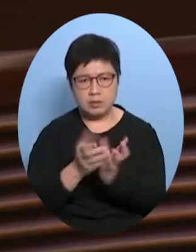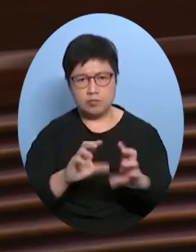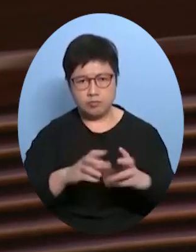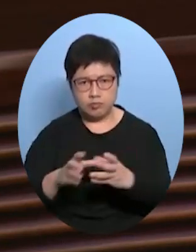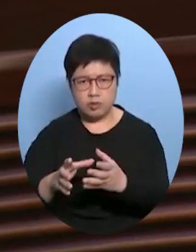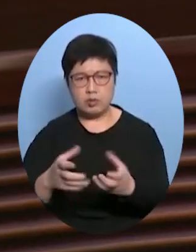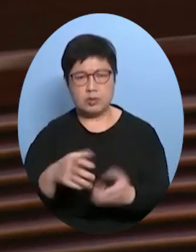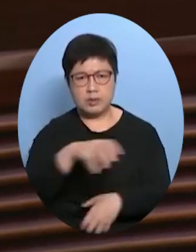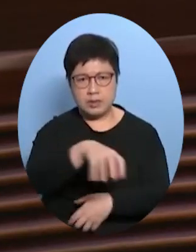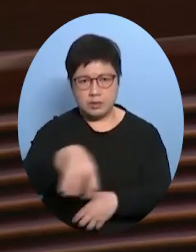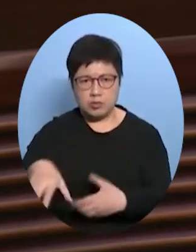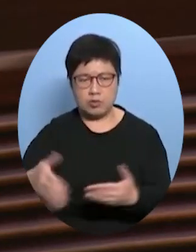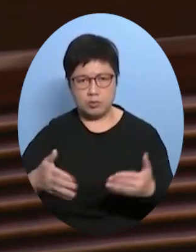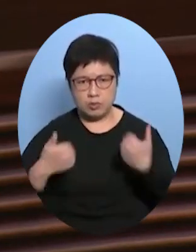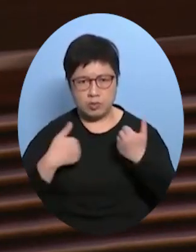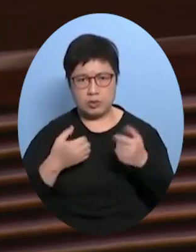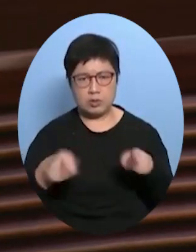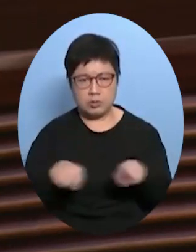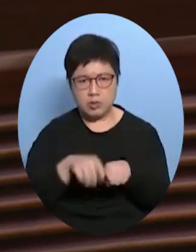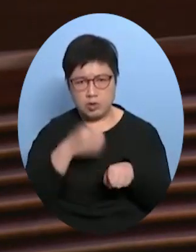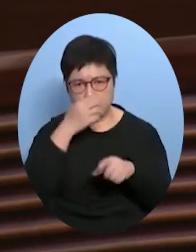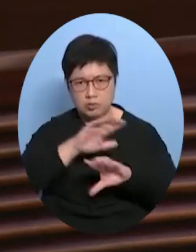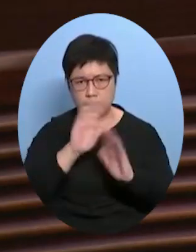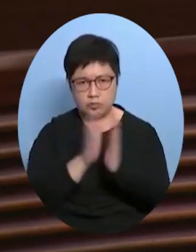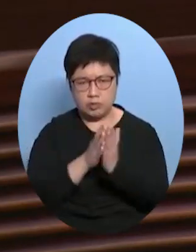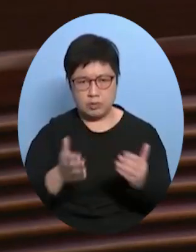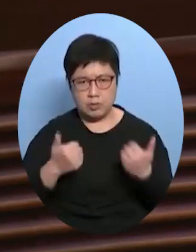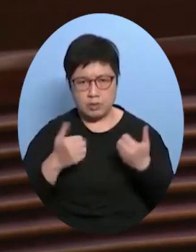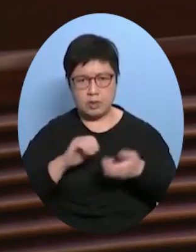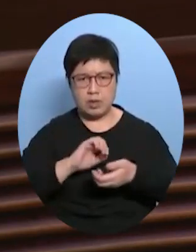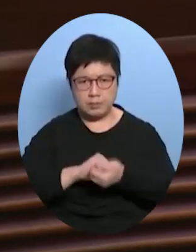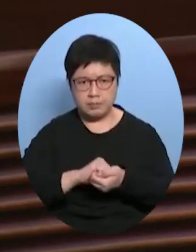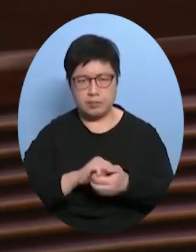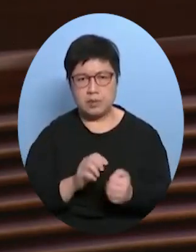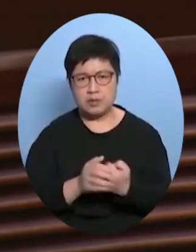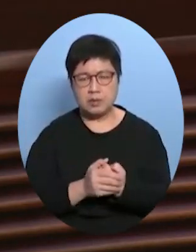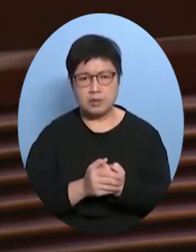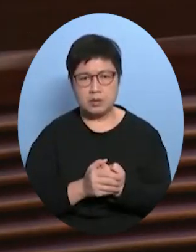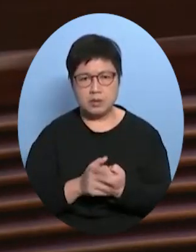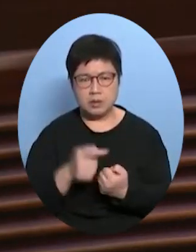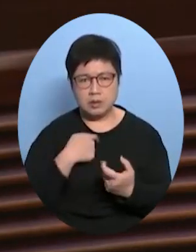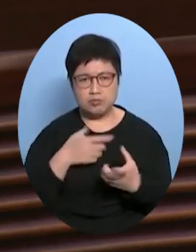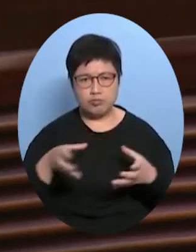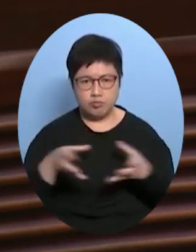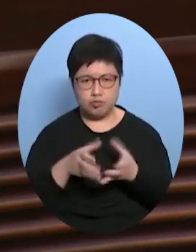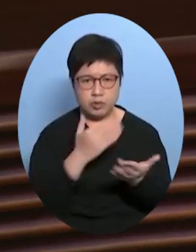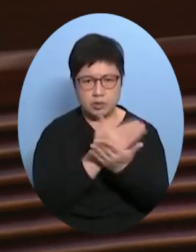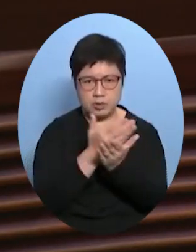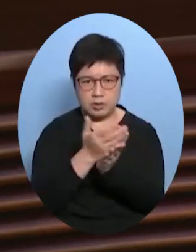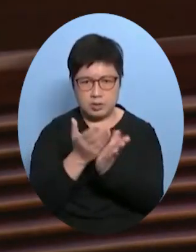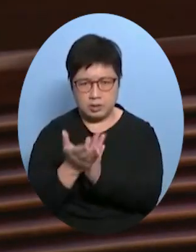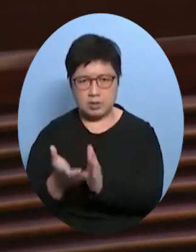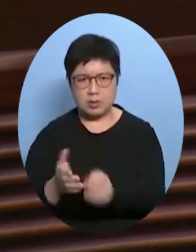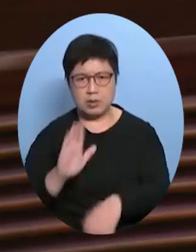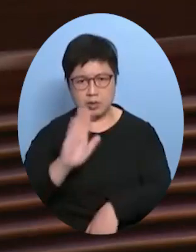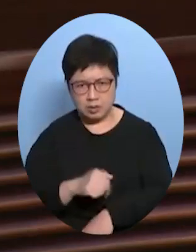和地區的利益和香港的整體利益相結合，更加需要具備團結不同界別的能